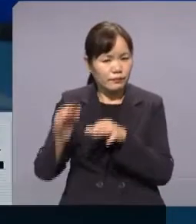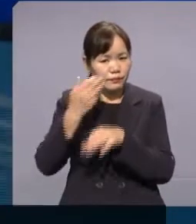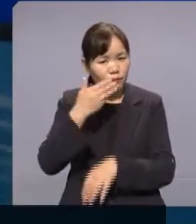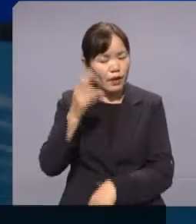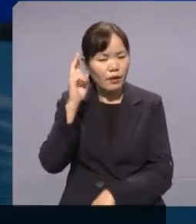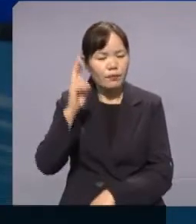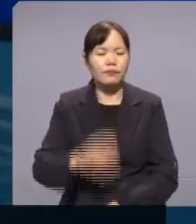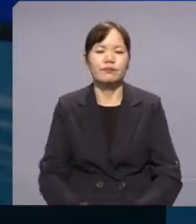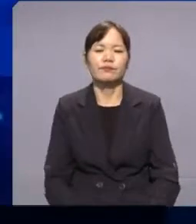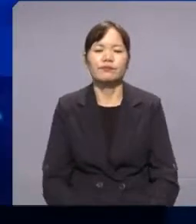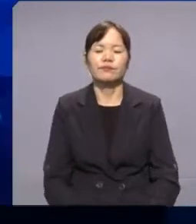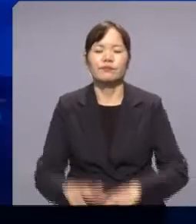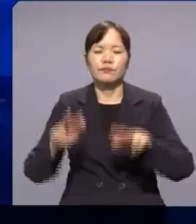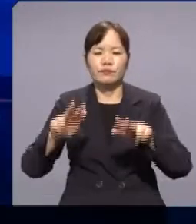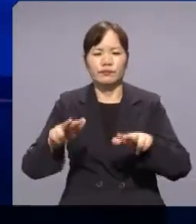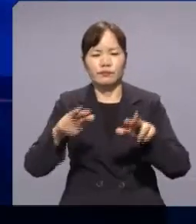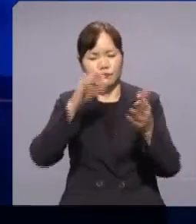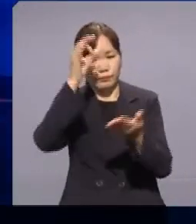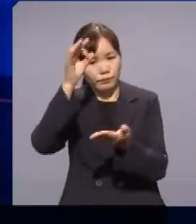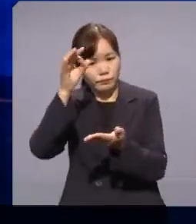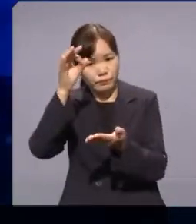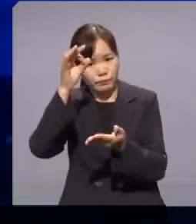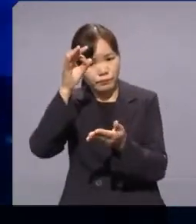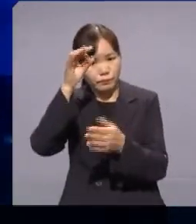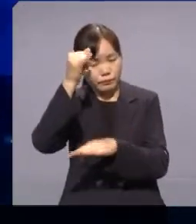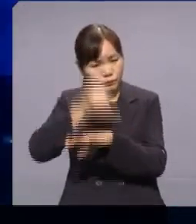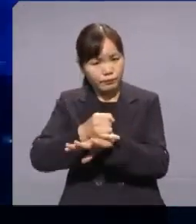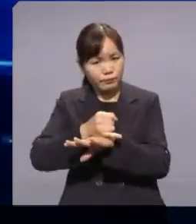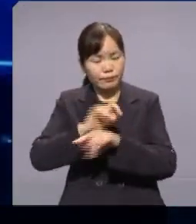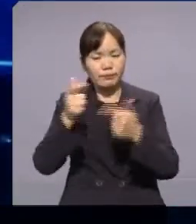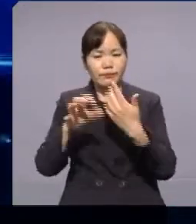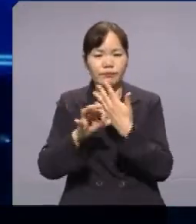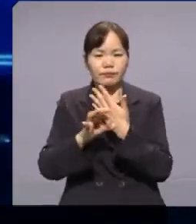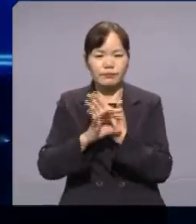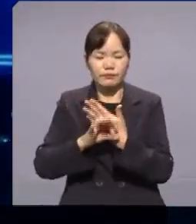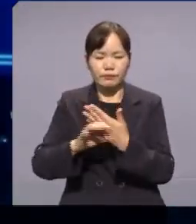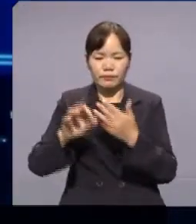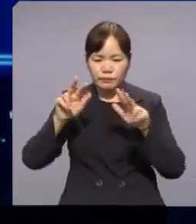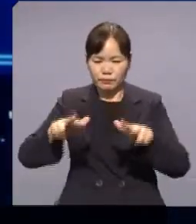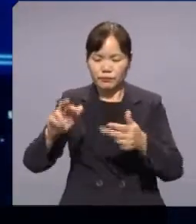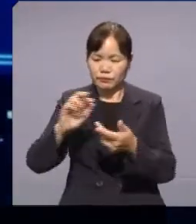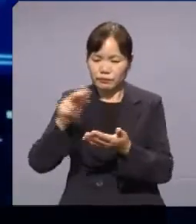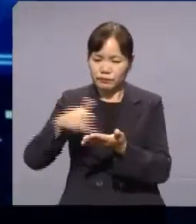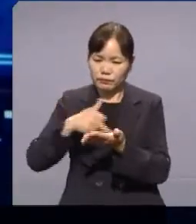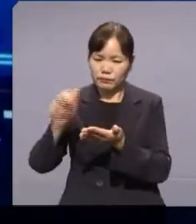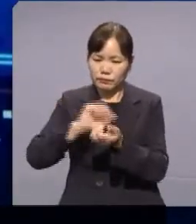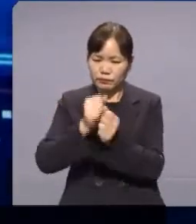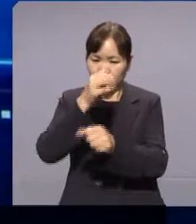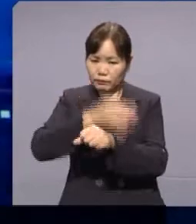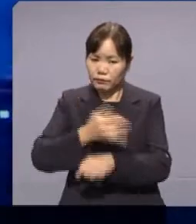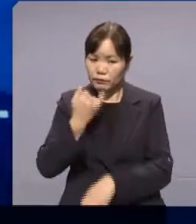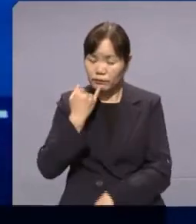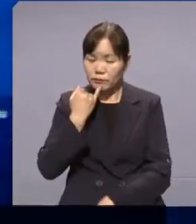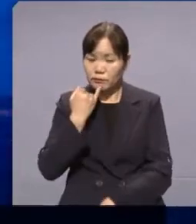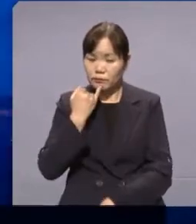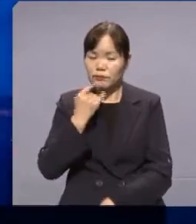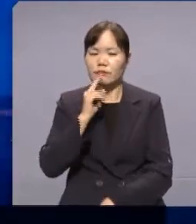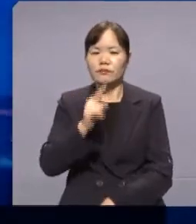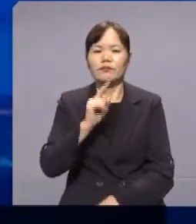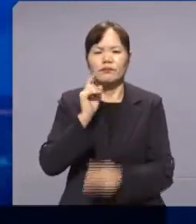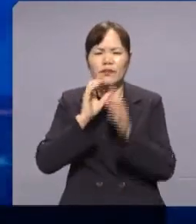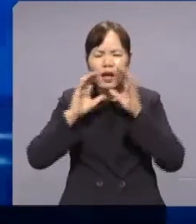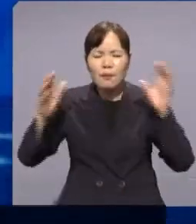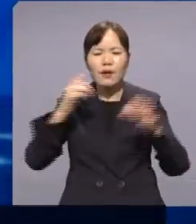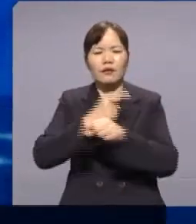예, 그럼요. 지금 뭐 바닥을 찍었느냐, 지금 카카오 주식 들어가도 되느냐 이거에 대해서도 좀 갑론을박했습니다. 내년에